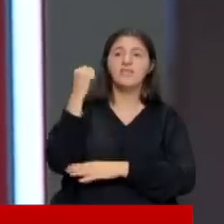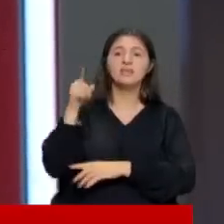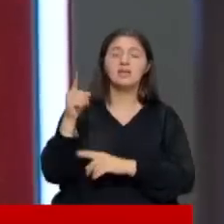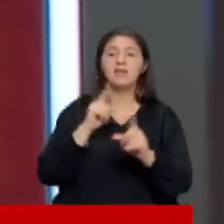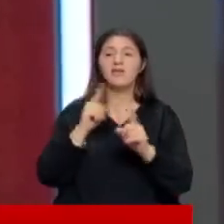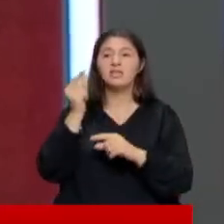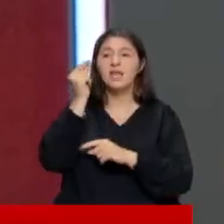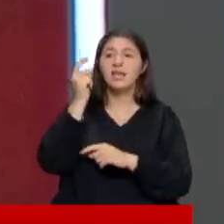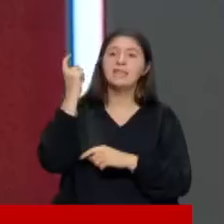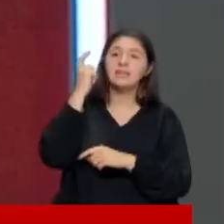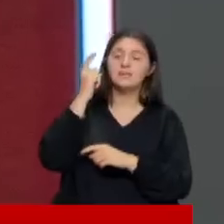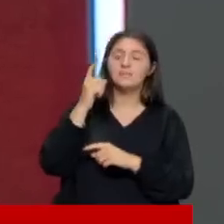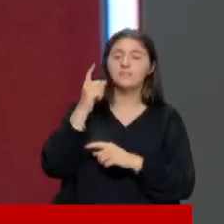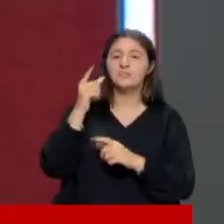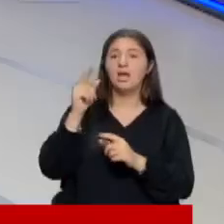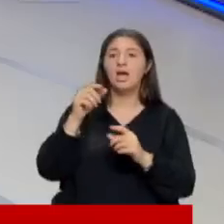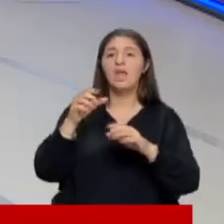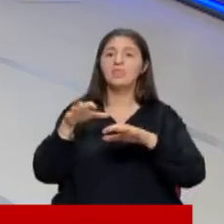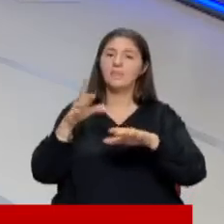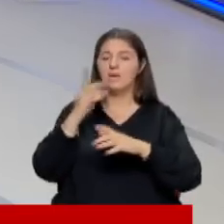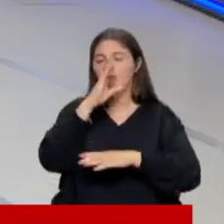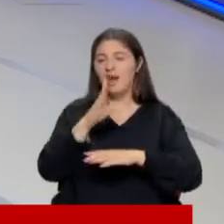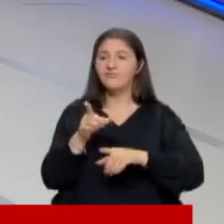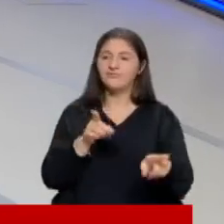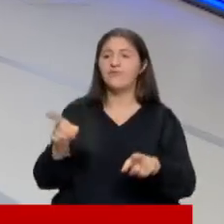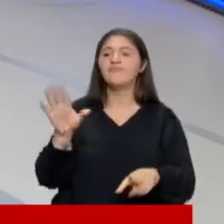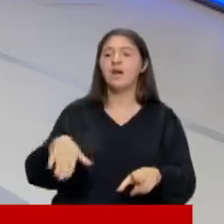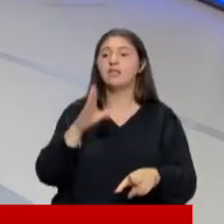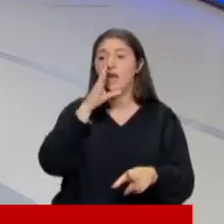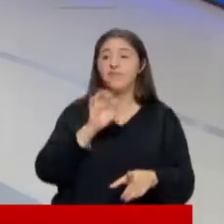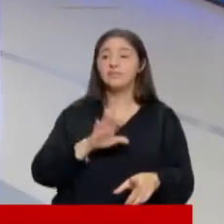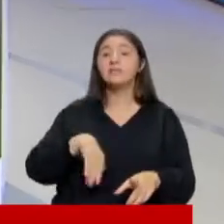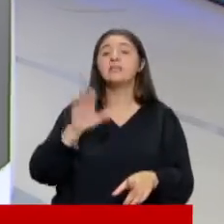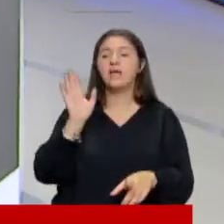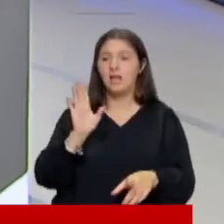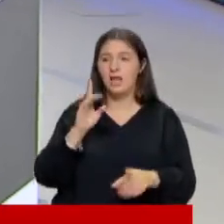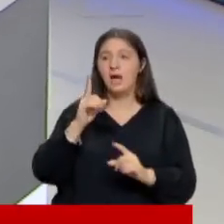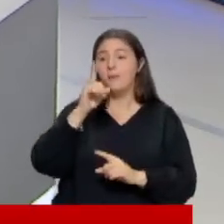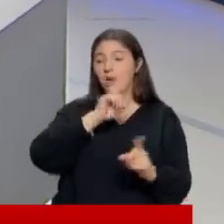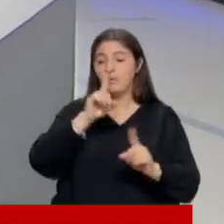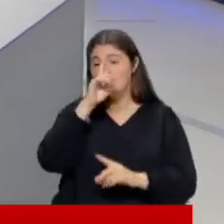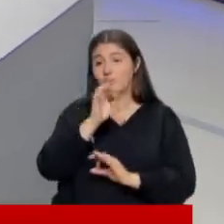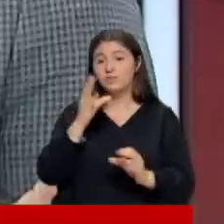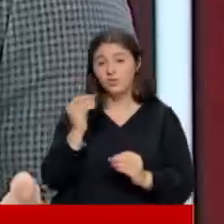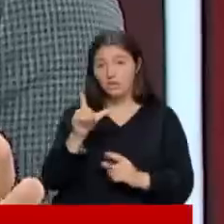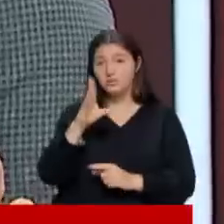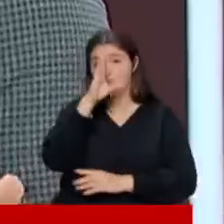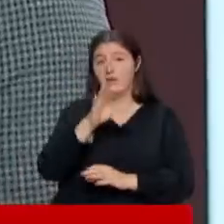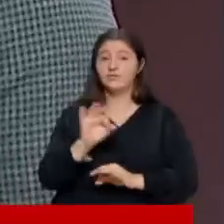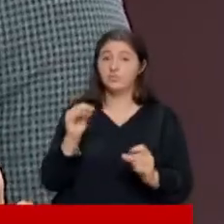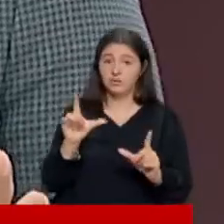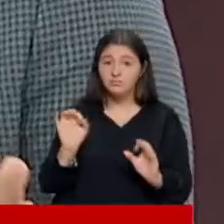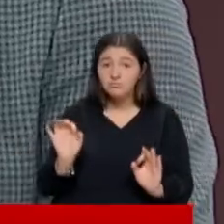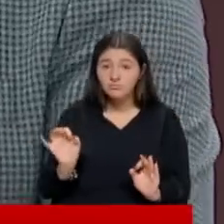davasında Tanık gibi şey taraf gibi yani mahkemelerin bağımsız olması lazım objektif olması lazım